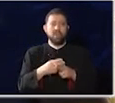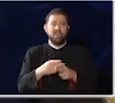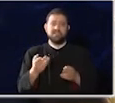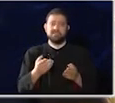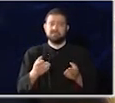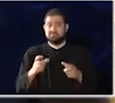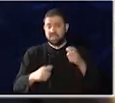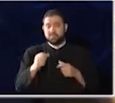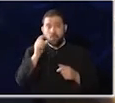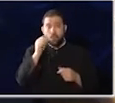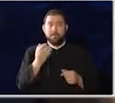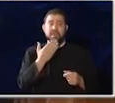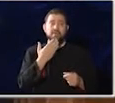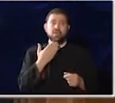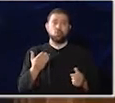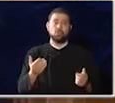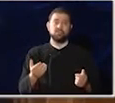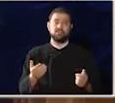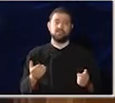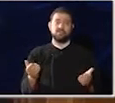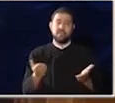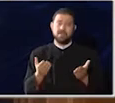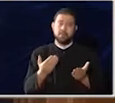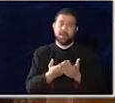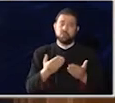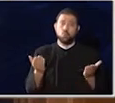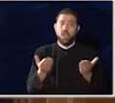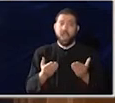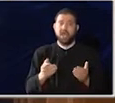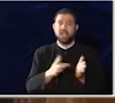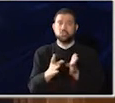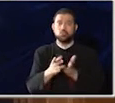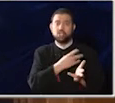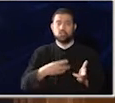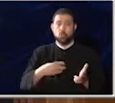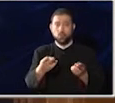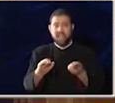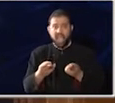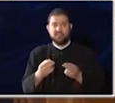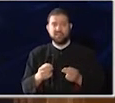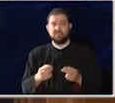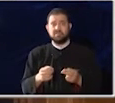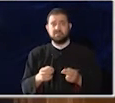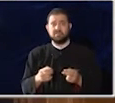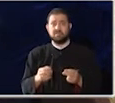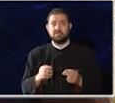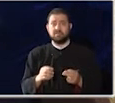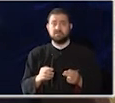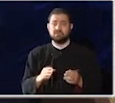vorbim despre păcătoși, nu? Vorbim despre păcătoși pentru care Hristos a venit și spre deosebire